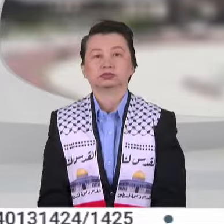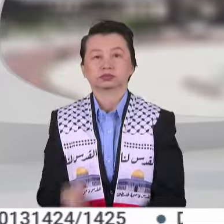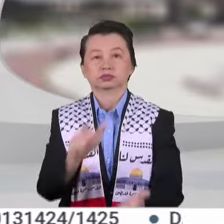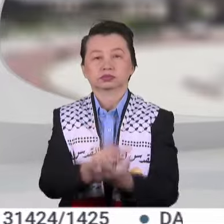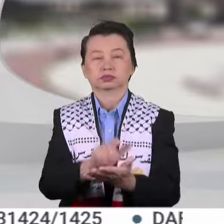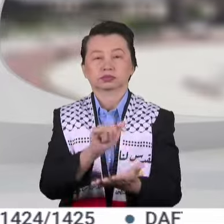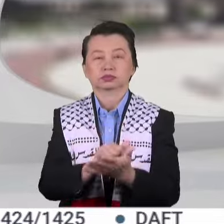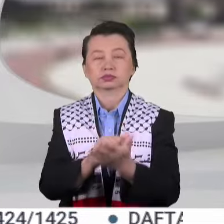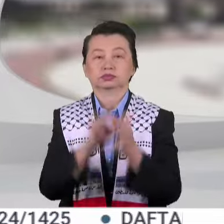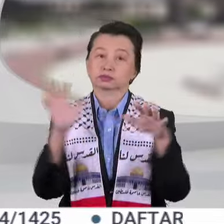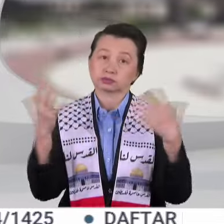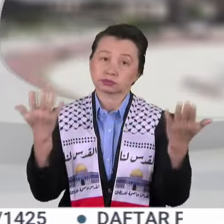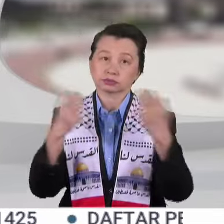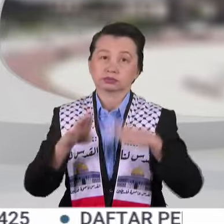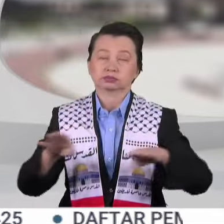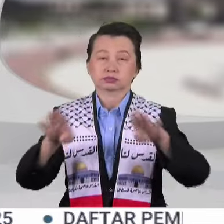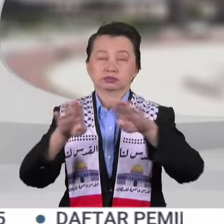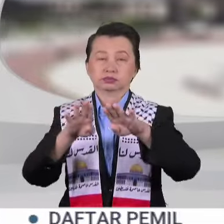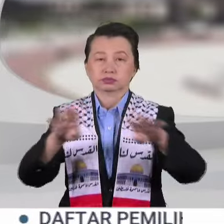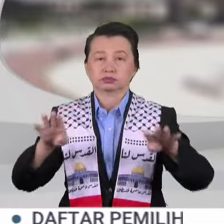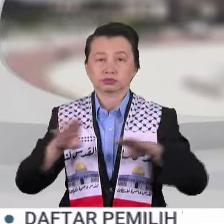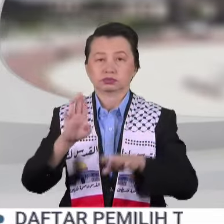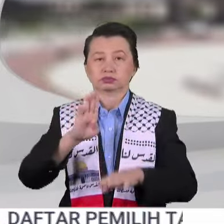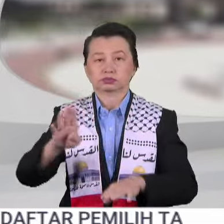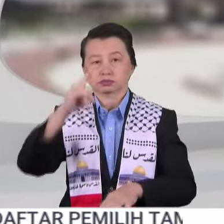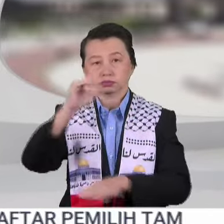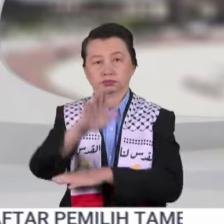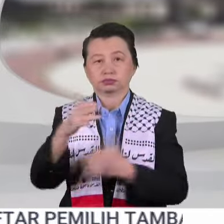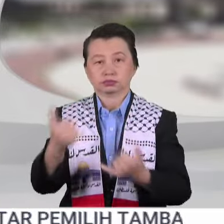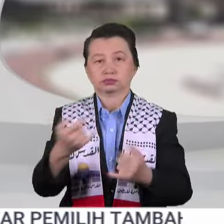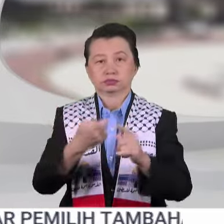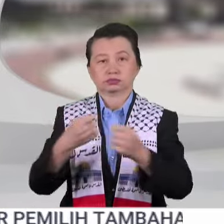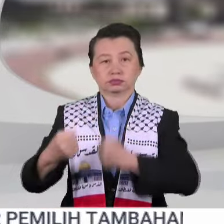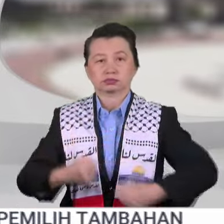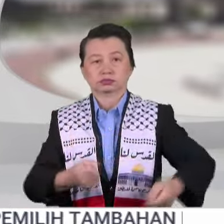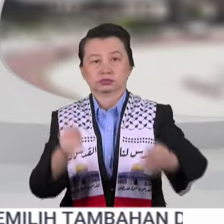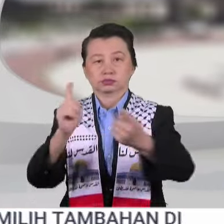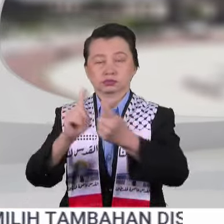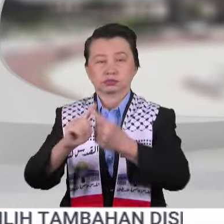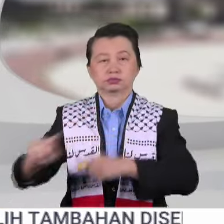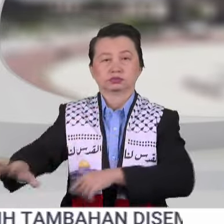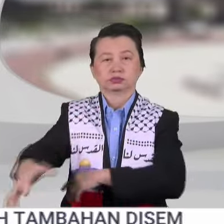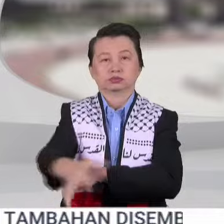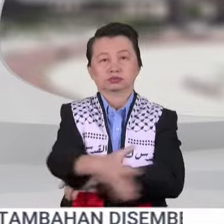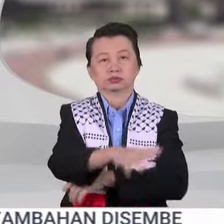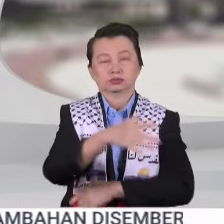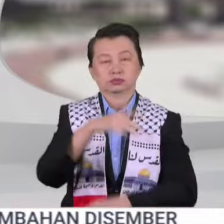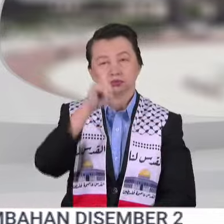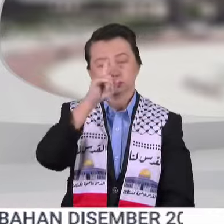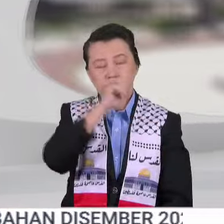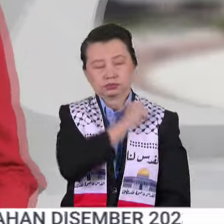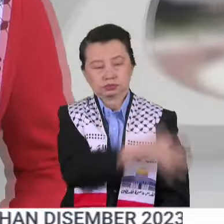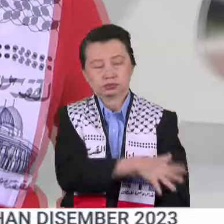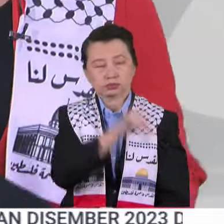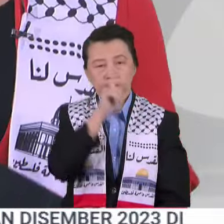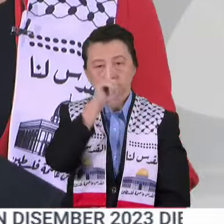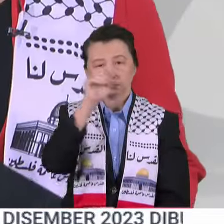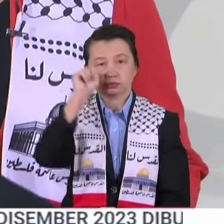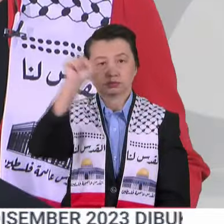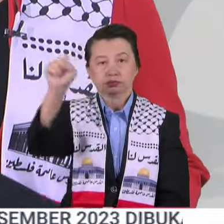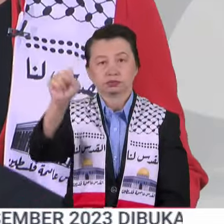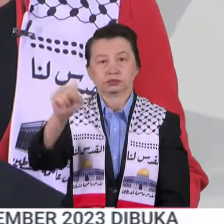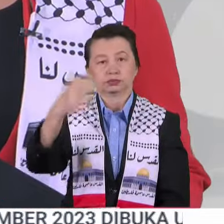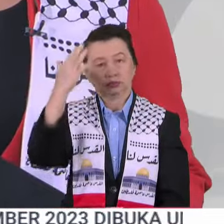Laporan itu mengakhiri bahan berita dari wilayah barat untuk petang ini. Dari sungai hingga segara, Palestin pasti merdeka. Saya Zuhil Muhammad